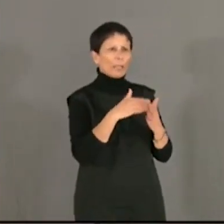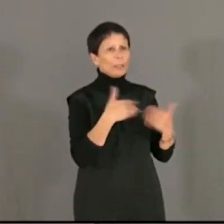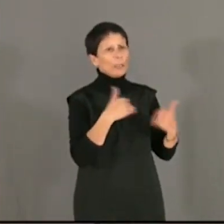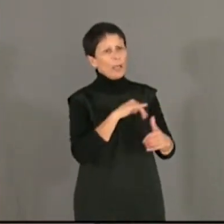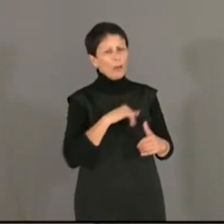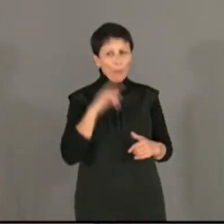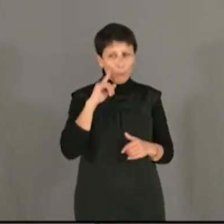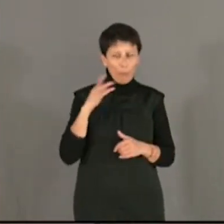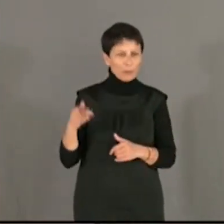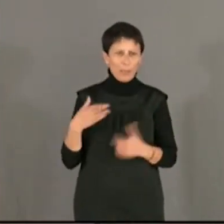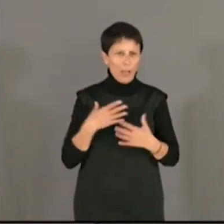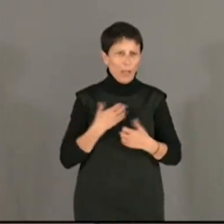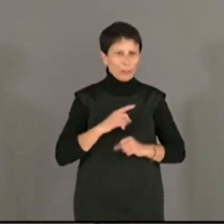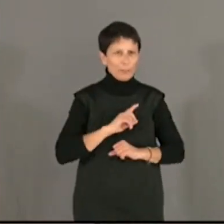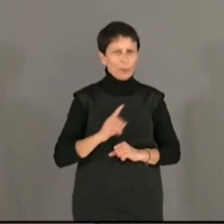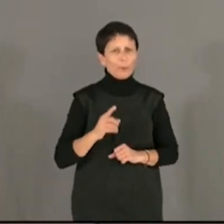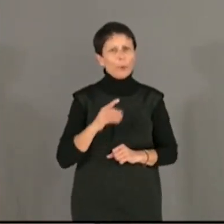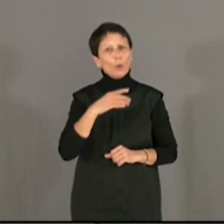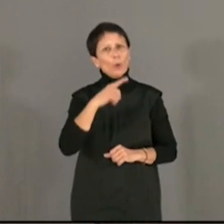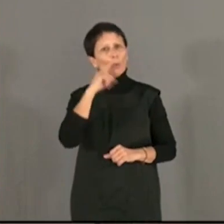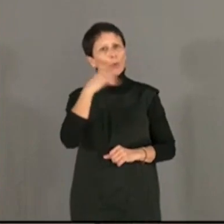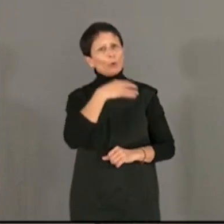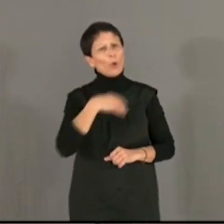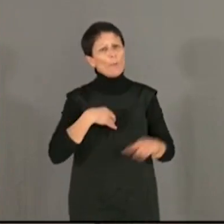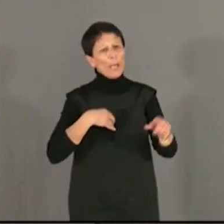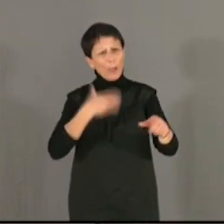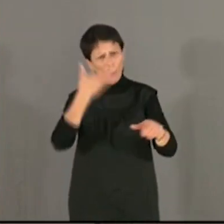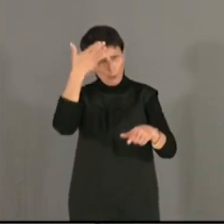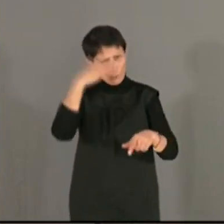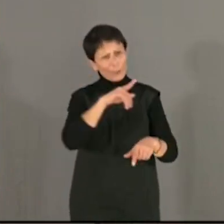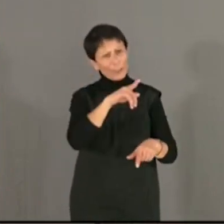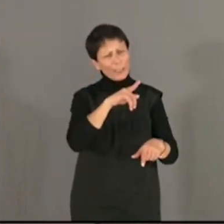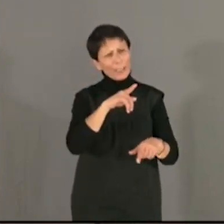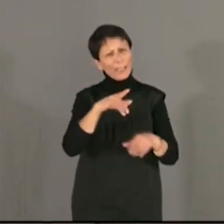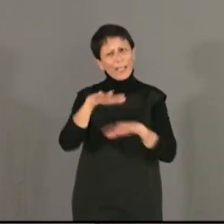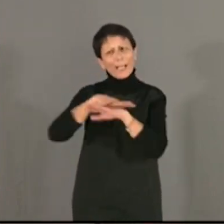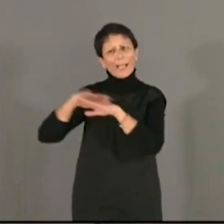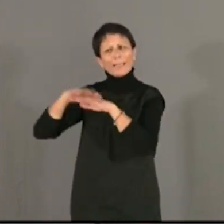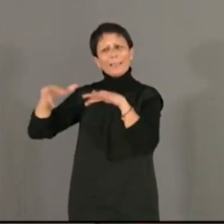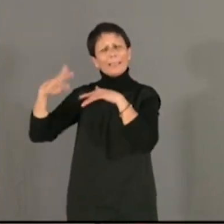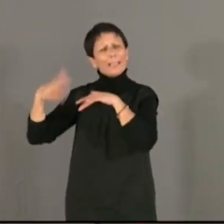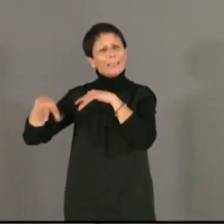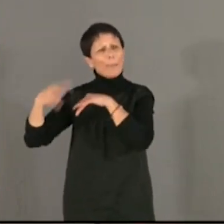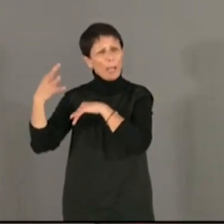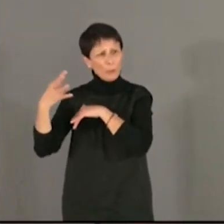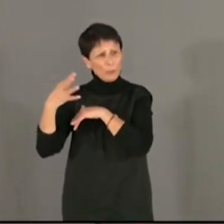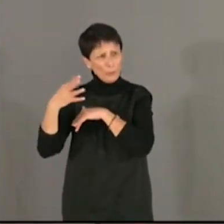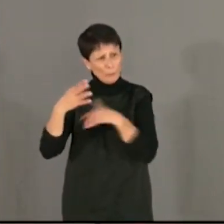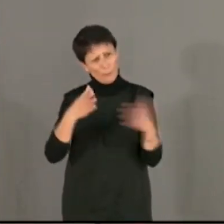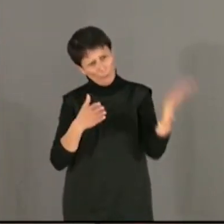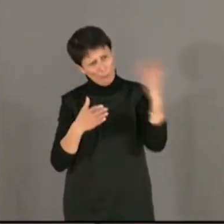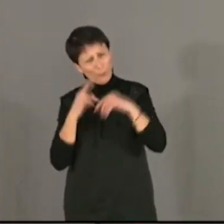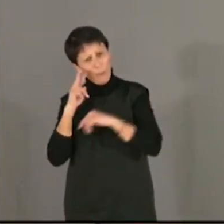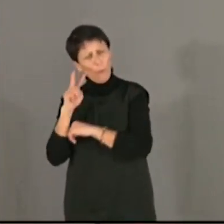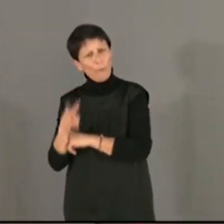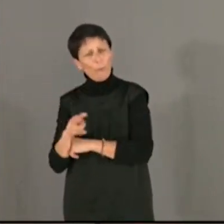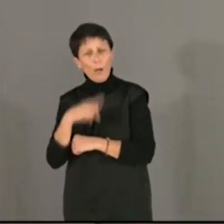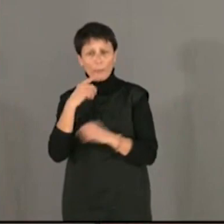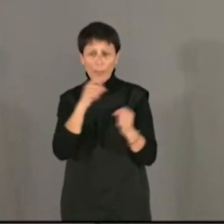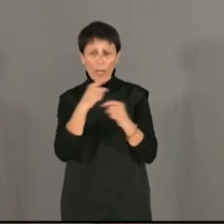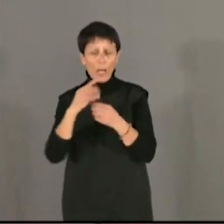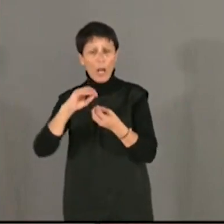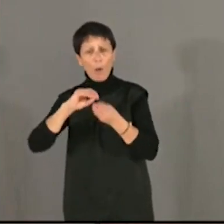tournée, je vous accompagnerai dans les quartiers que vous avez connus autrefois, les 13e et 14e arrondissements. Donc c'est synonyme de